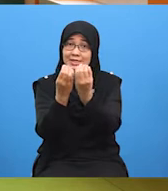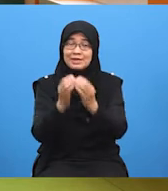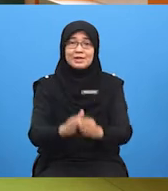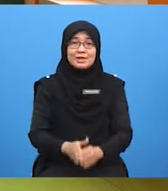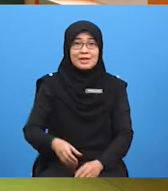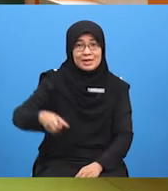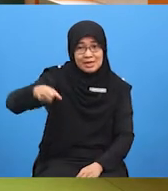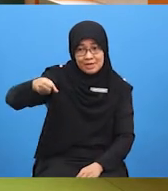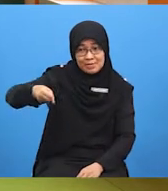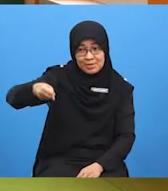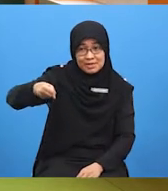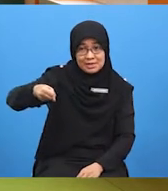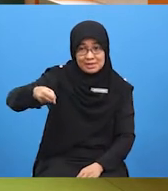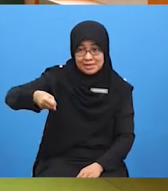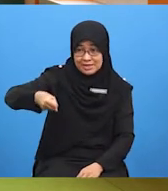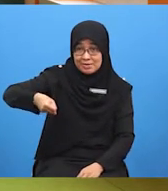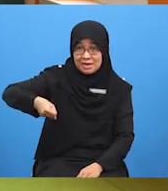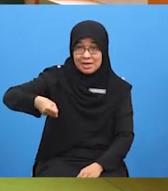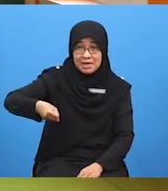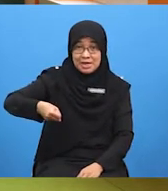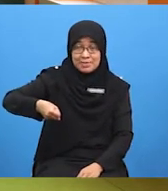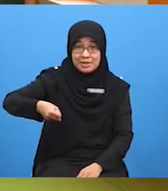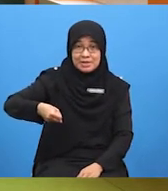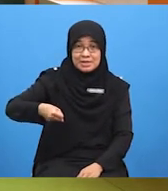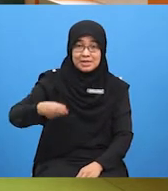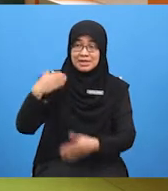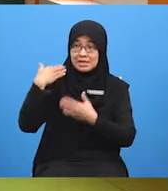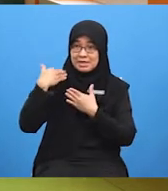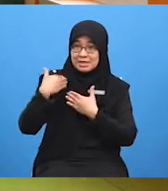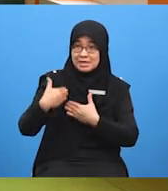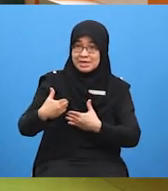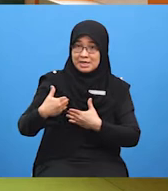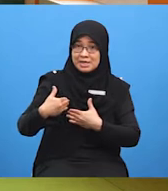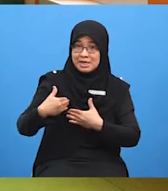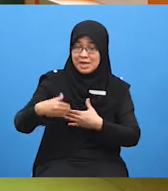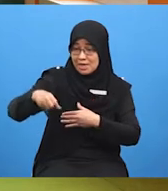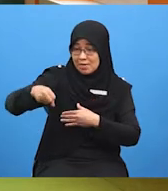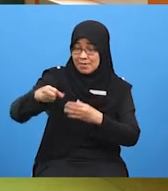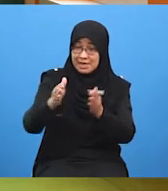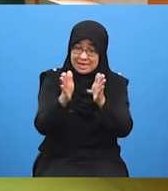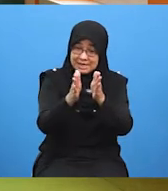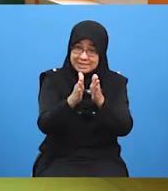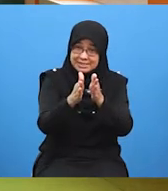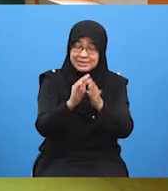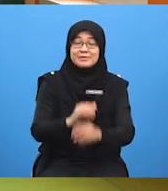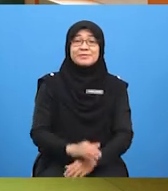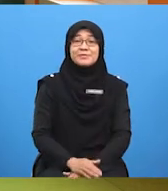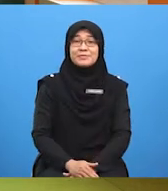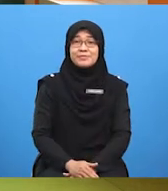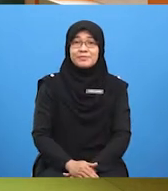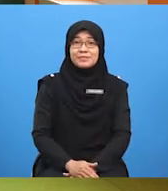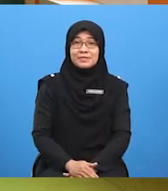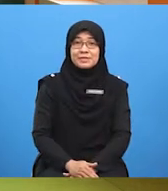Beg tangan dan pouch. Adakah ia pakaian atau aksesori? Ya,